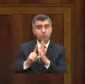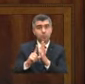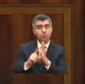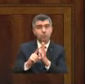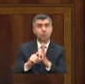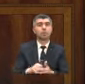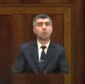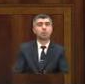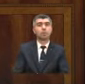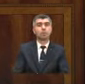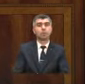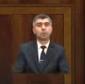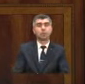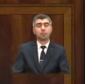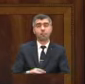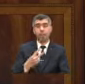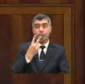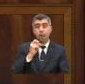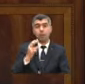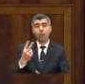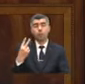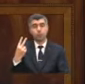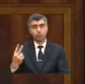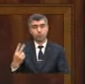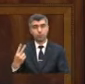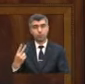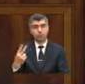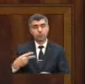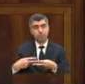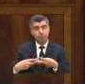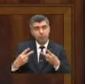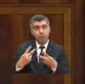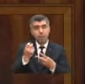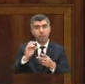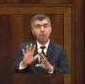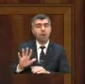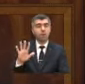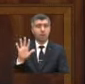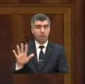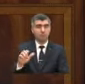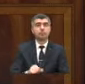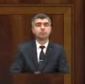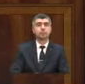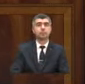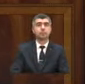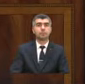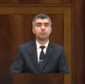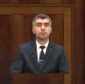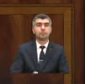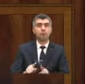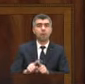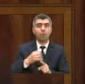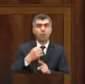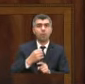الصحية اللي تناقش في 2002 واللي بدات التطبيق ديالو في 2005، ولكن بقى غير في